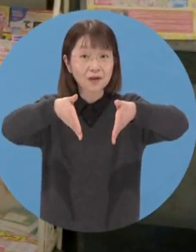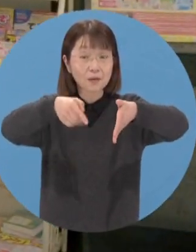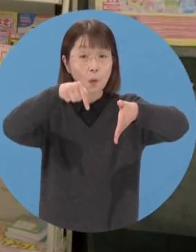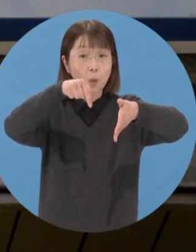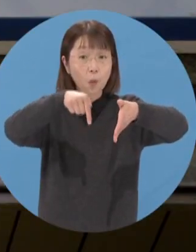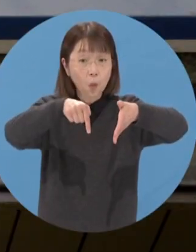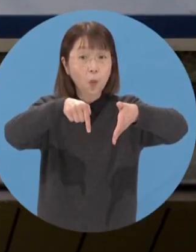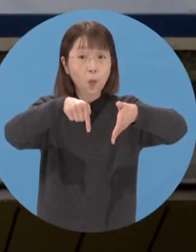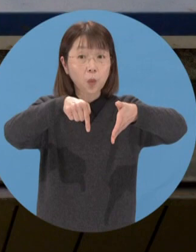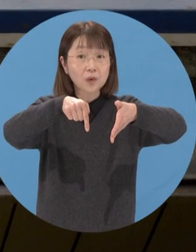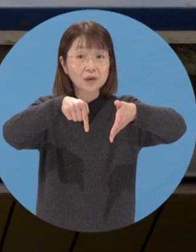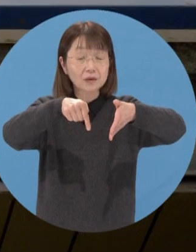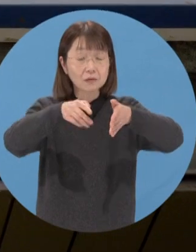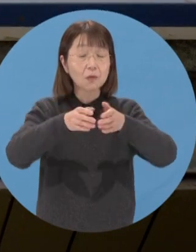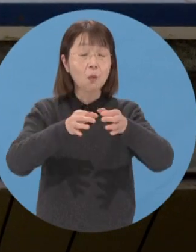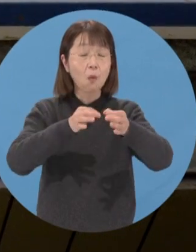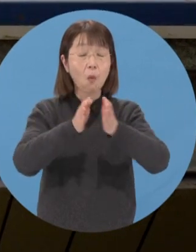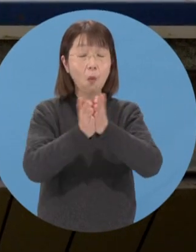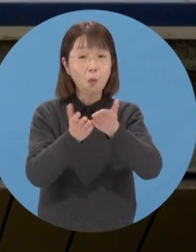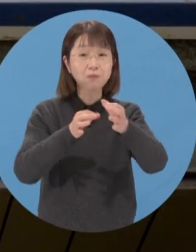ある一軒の書店。